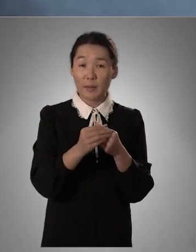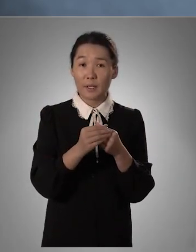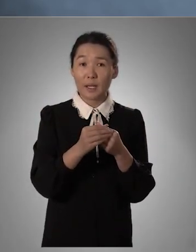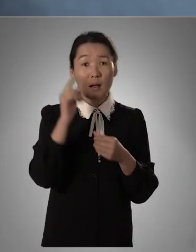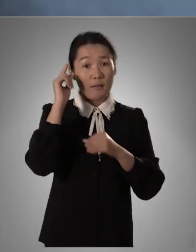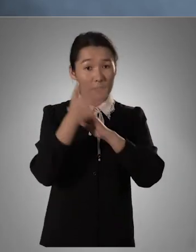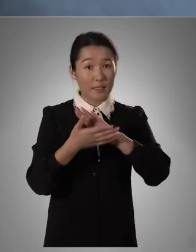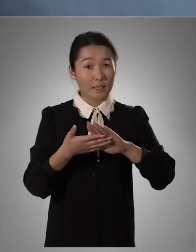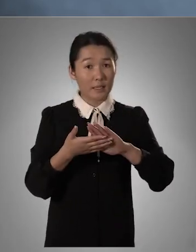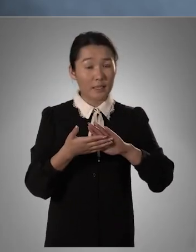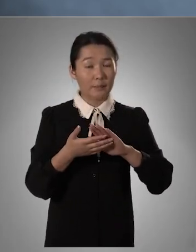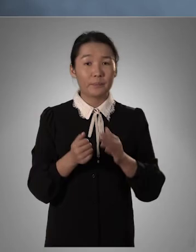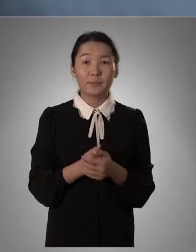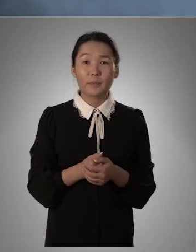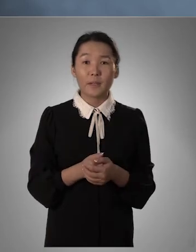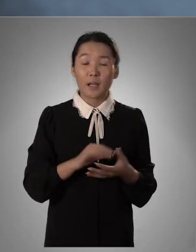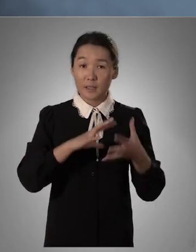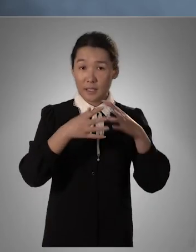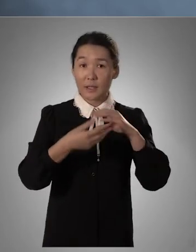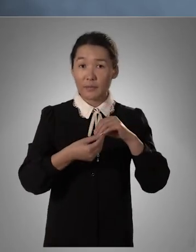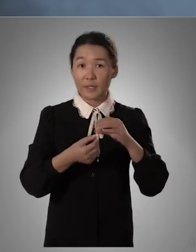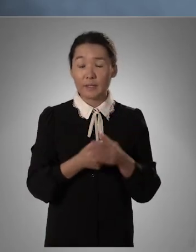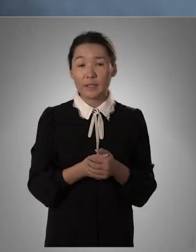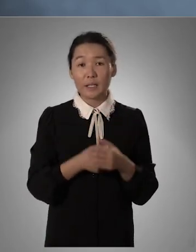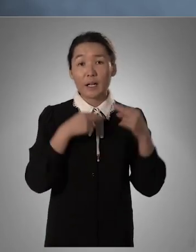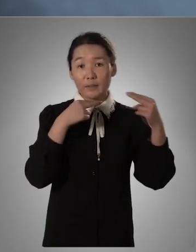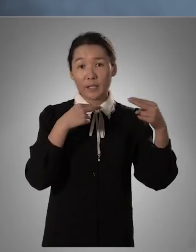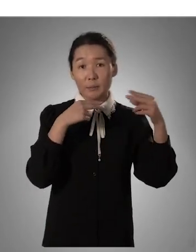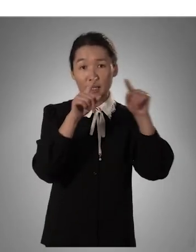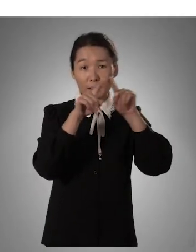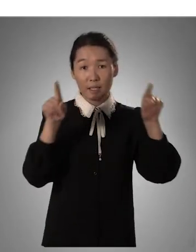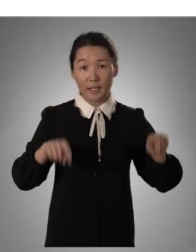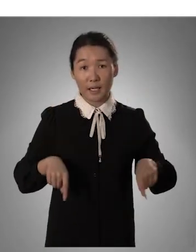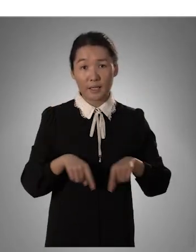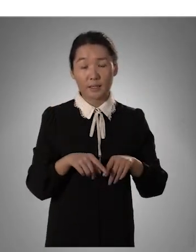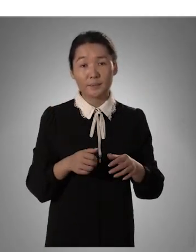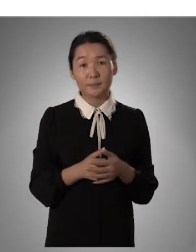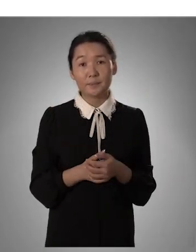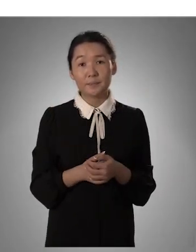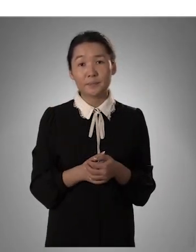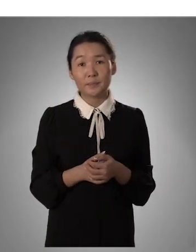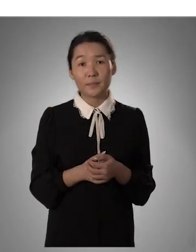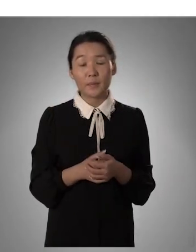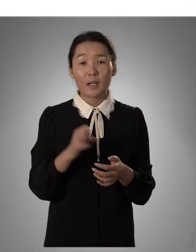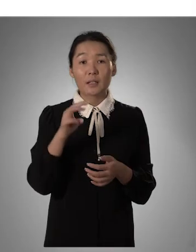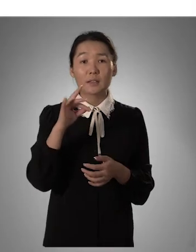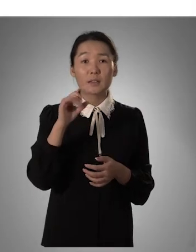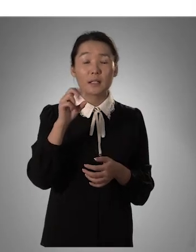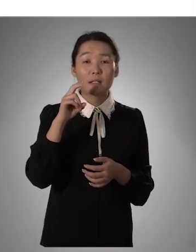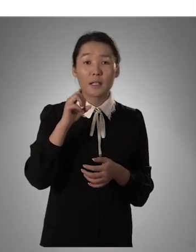давайте сделаем выводы внимание на экран страдательное причастие